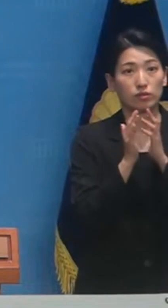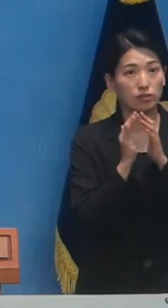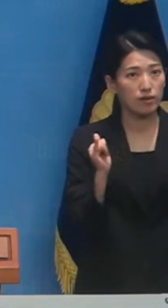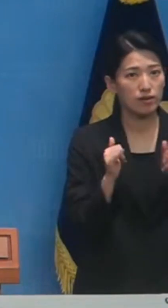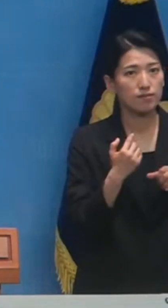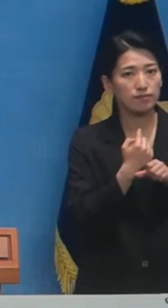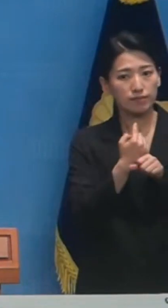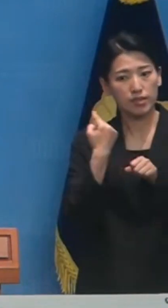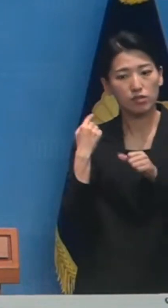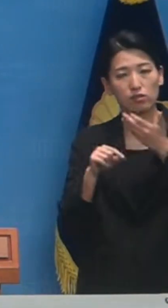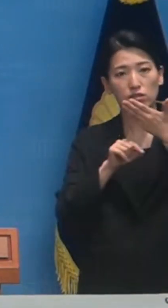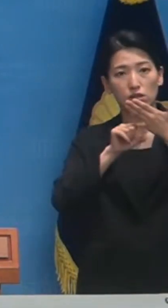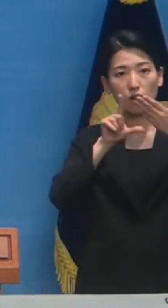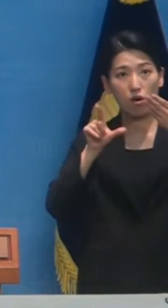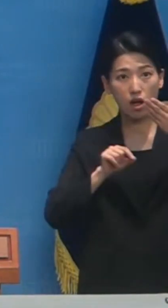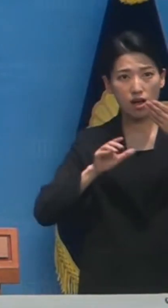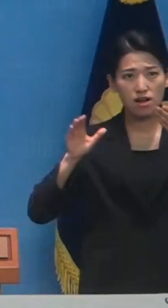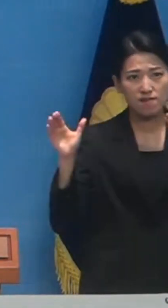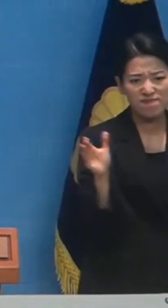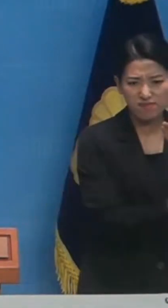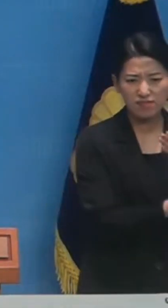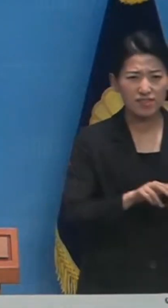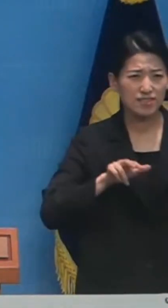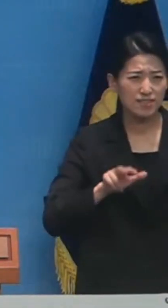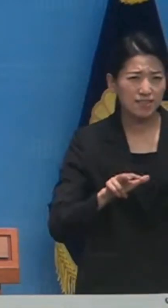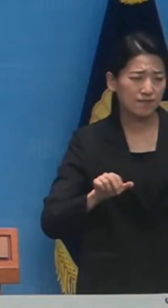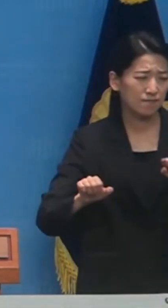작년 9월부터 지금까지